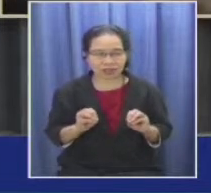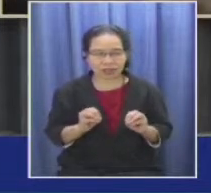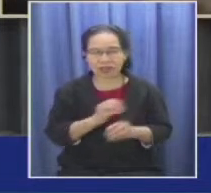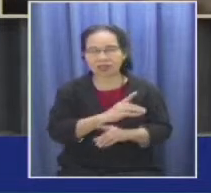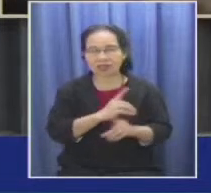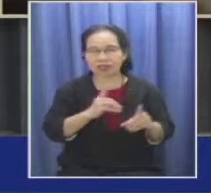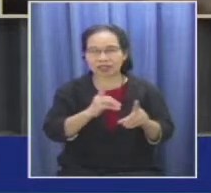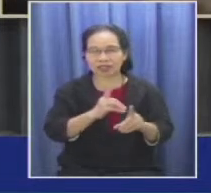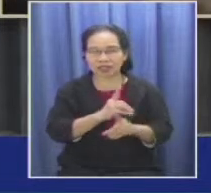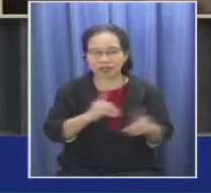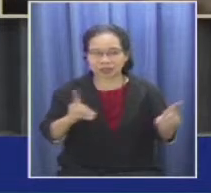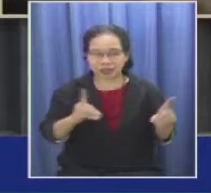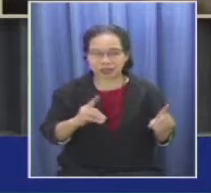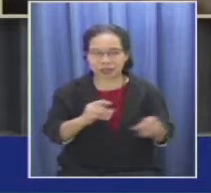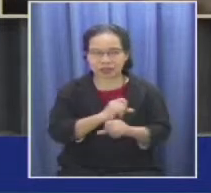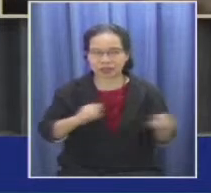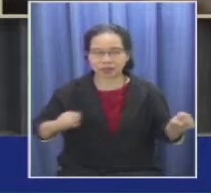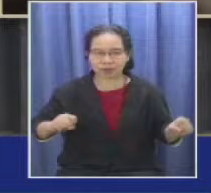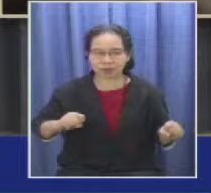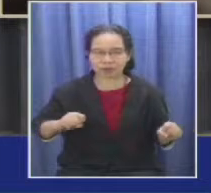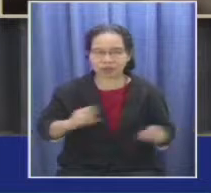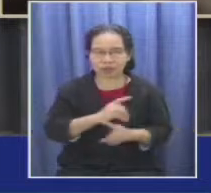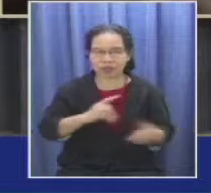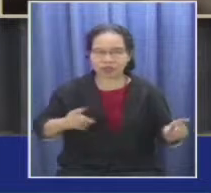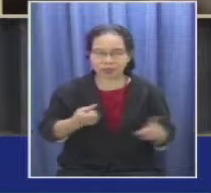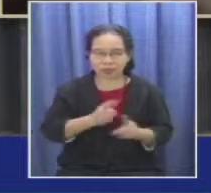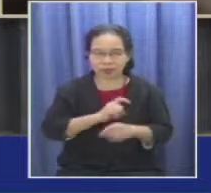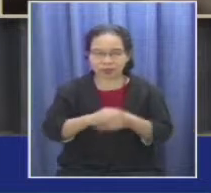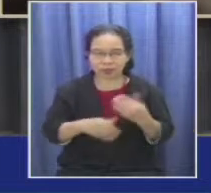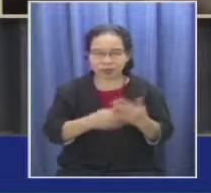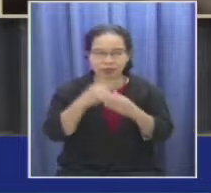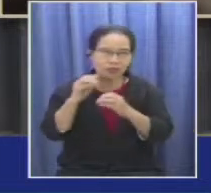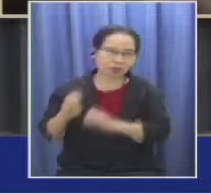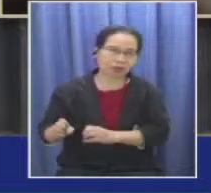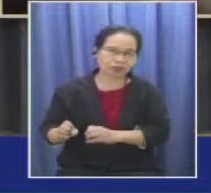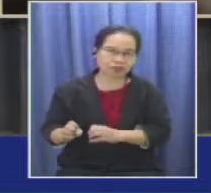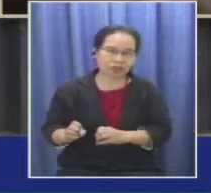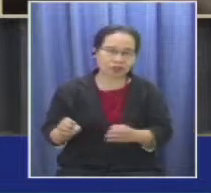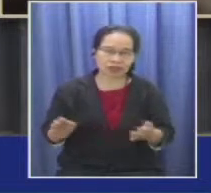na me kɔyɛ adwuma agya me mma ho